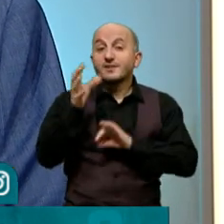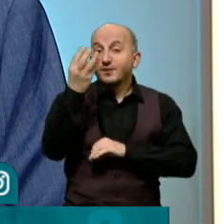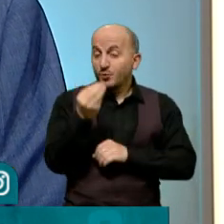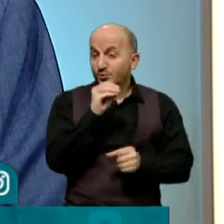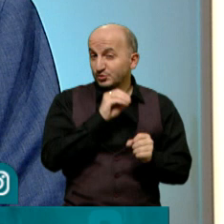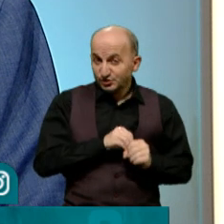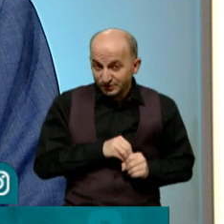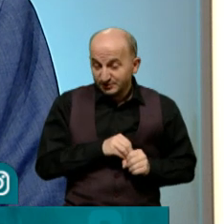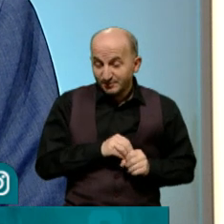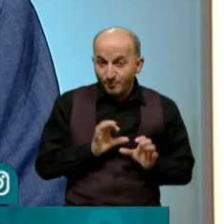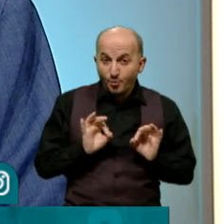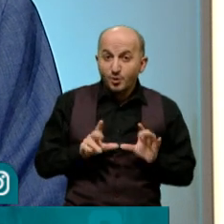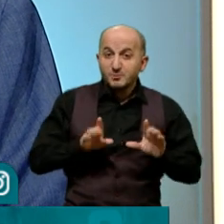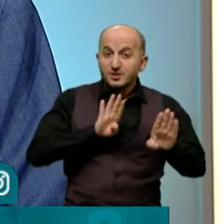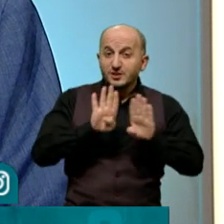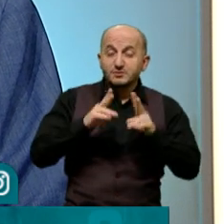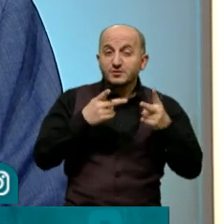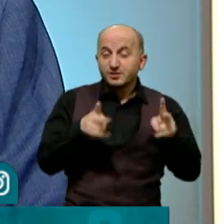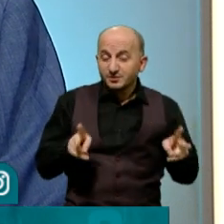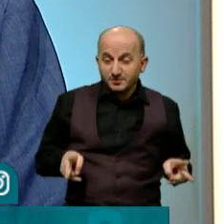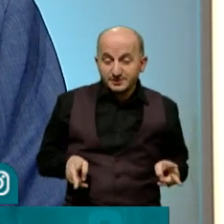için böyle bir kapının açılması